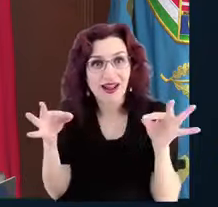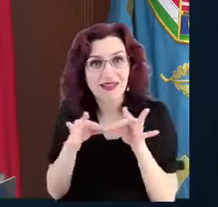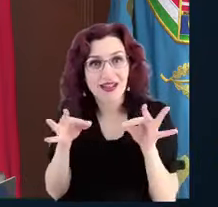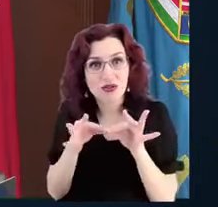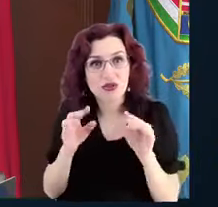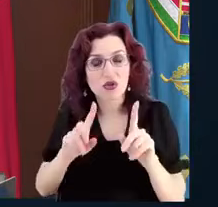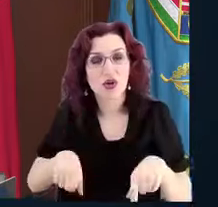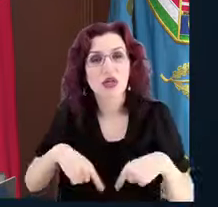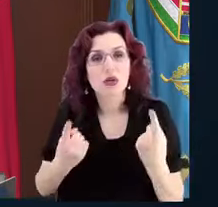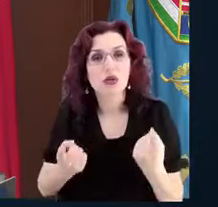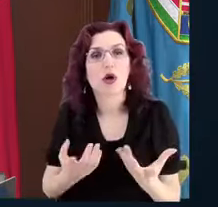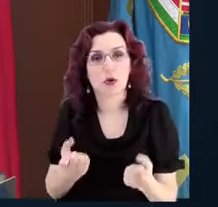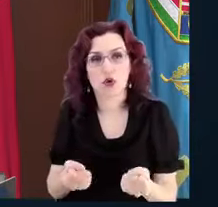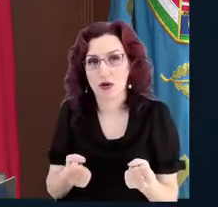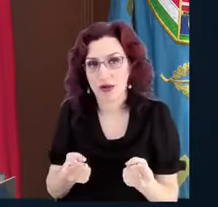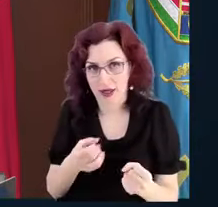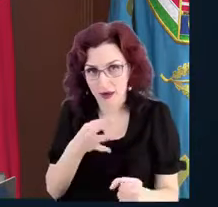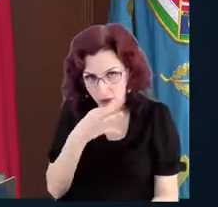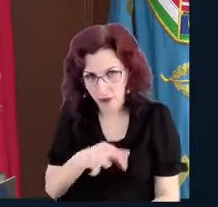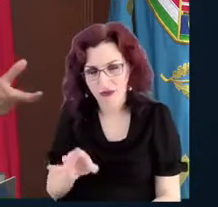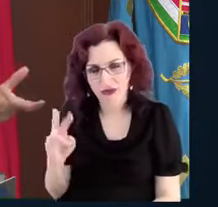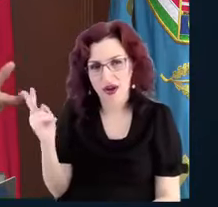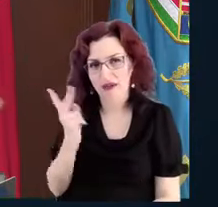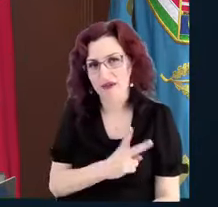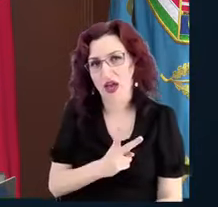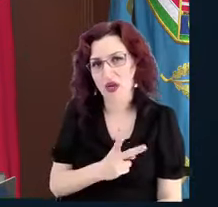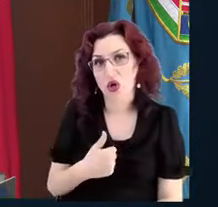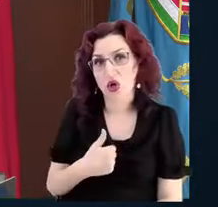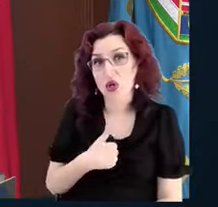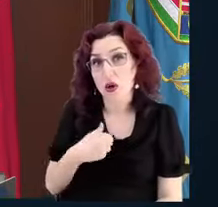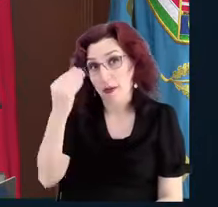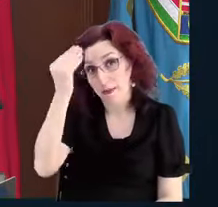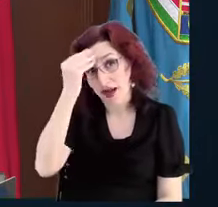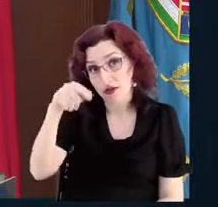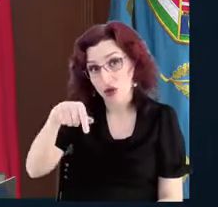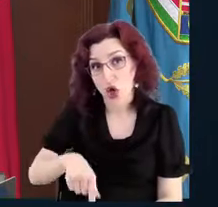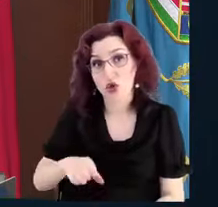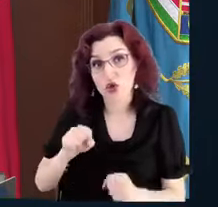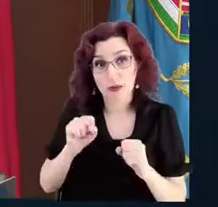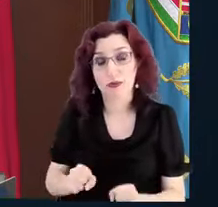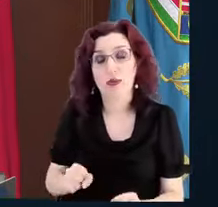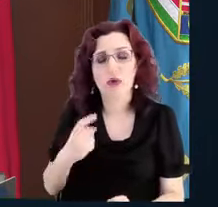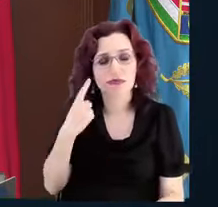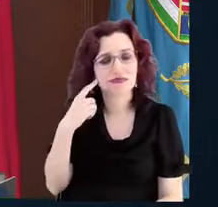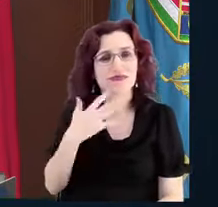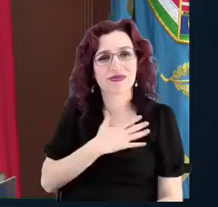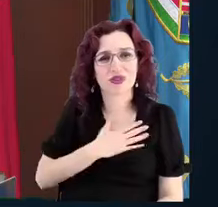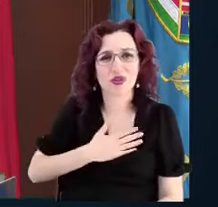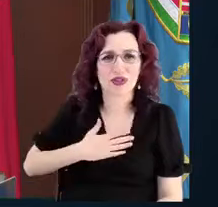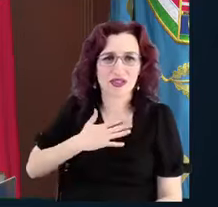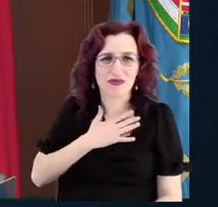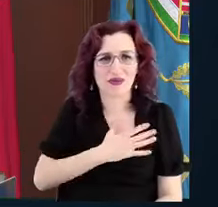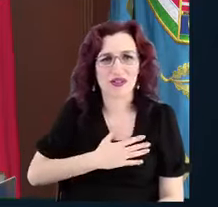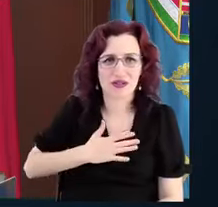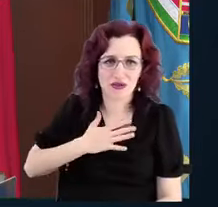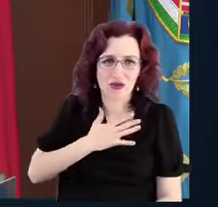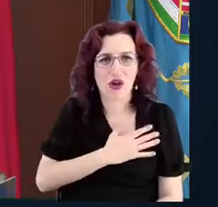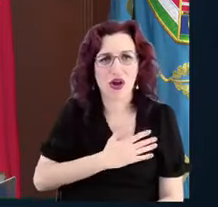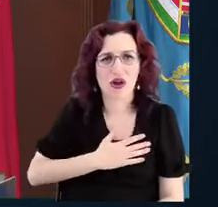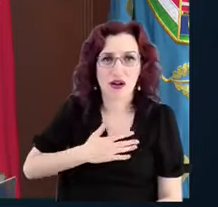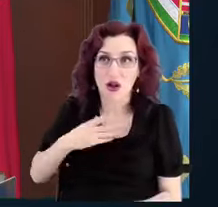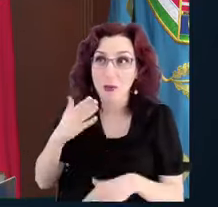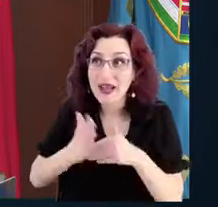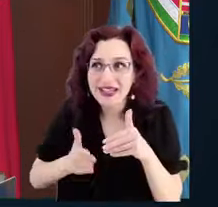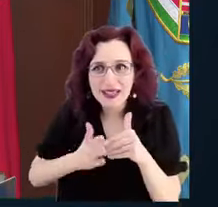concreto allora oggi credo possiamo limitarci ad esprimere una grande soddisfazione non è un limite che restringe il